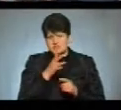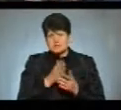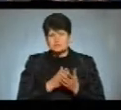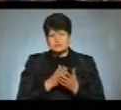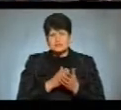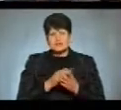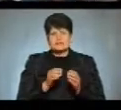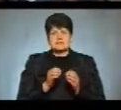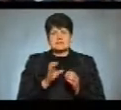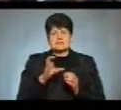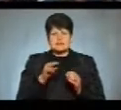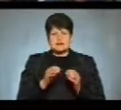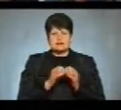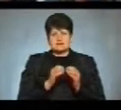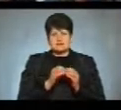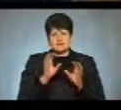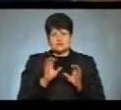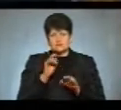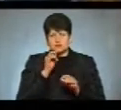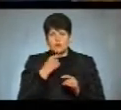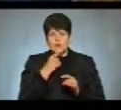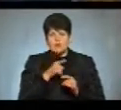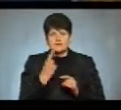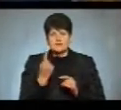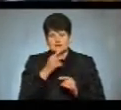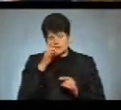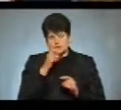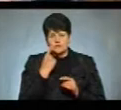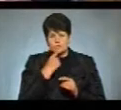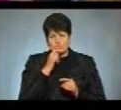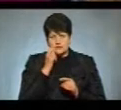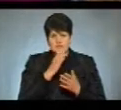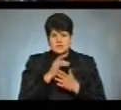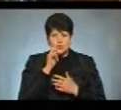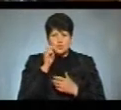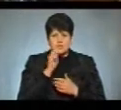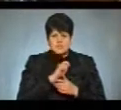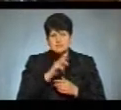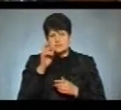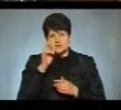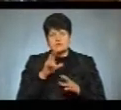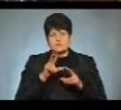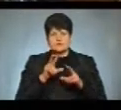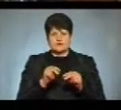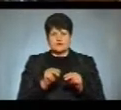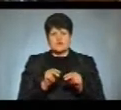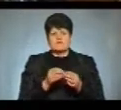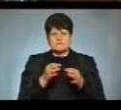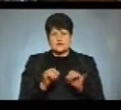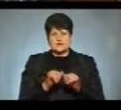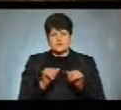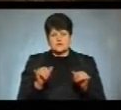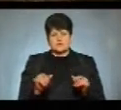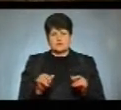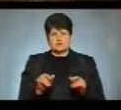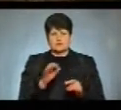статтею 10 Конституції України, яка каже, що єдиною державною мовою в Україні є українська, і держава гарантує вільний розвиток використання і